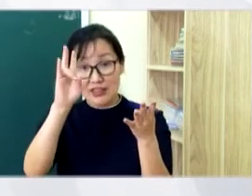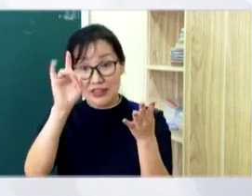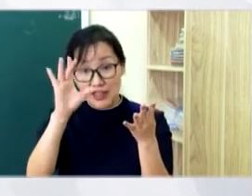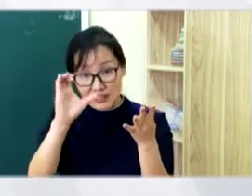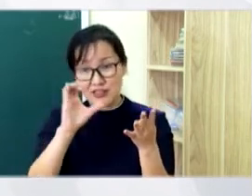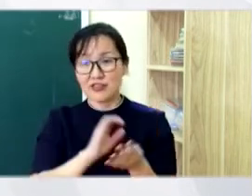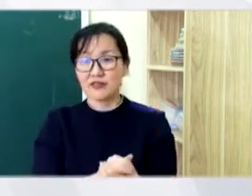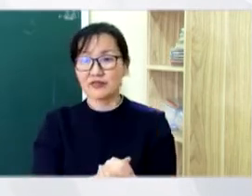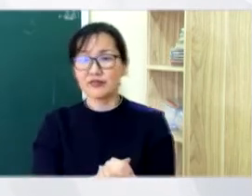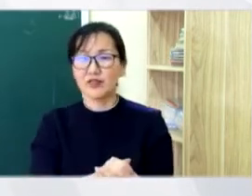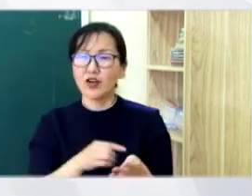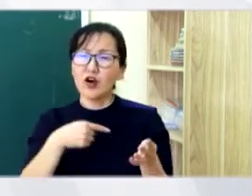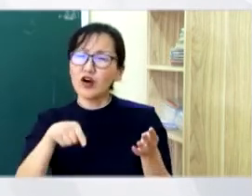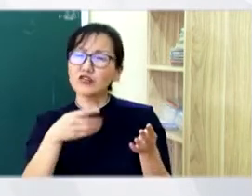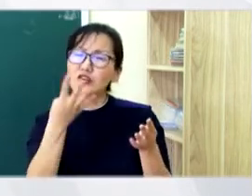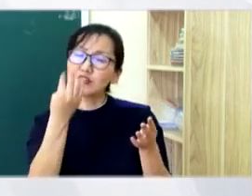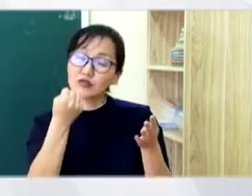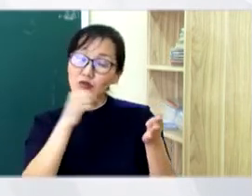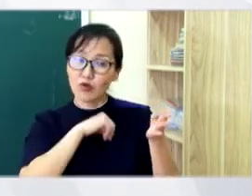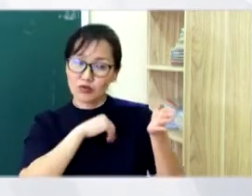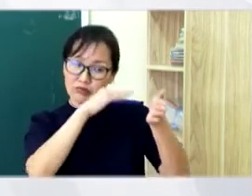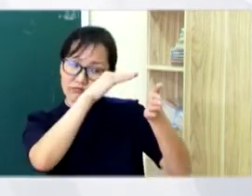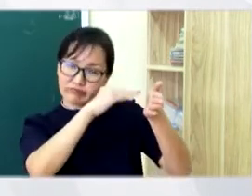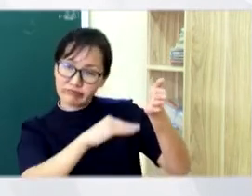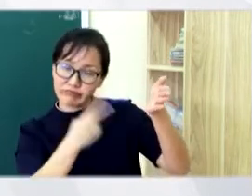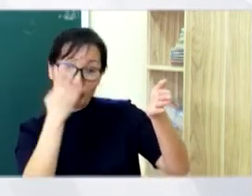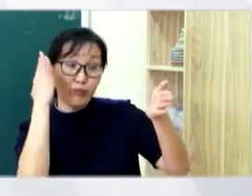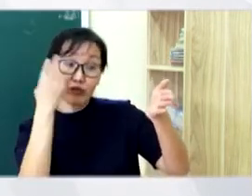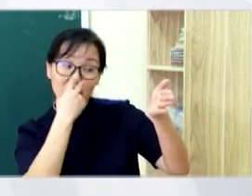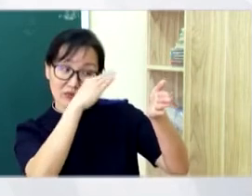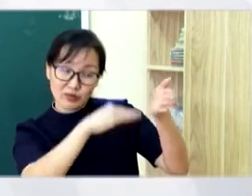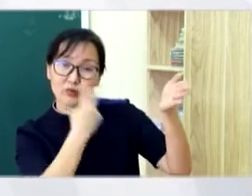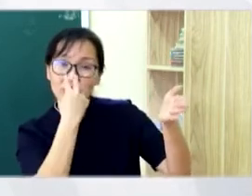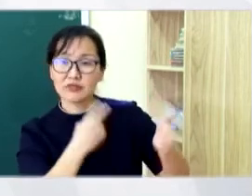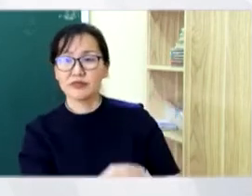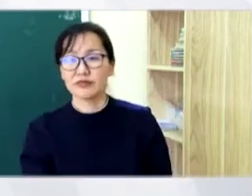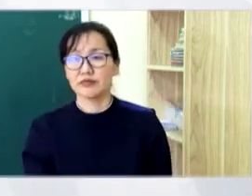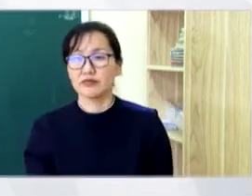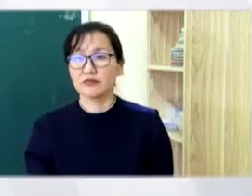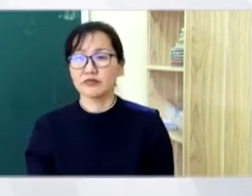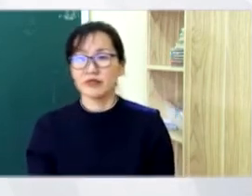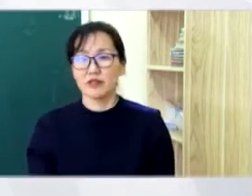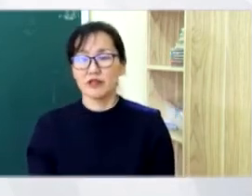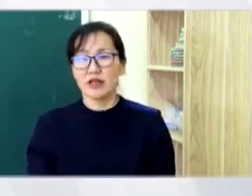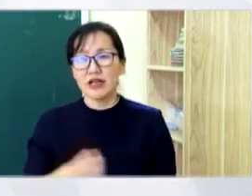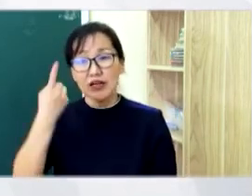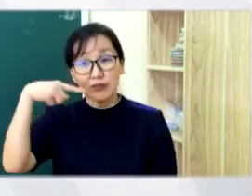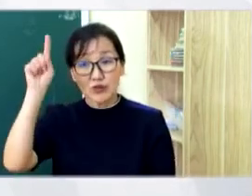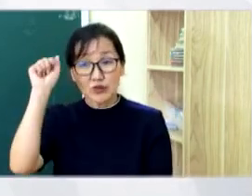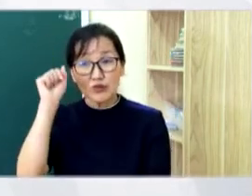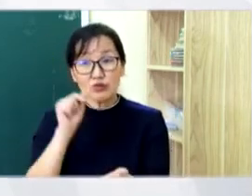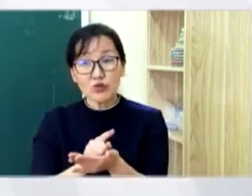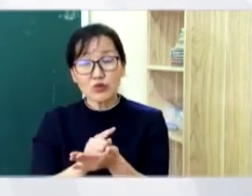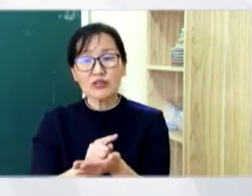тэдний тэдэн кг-ыг авсан байх гэж наривчлаж бодож нэмхээс илүү ойролцоогоор бид нар баримжааж ойролцоо гэдэг нь